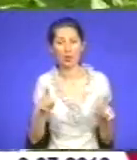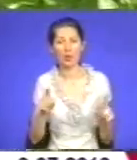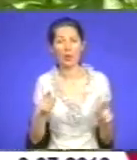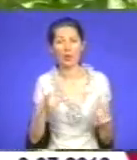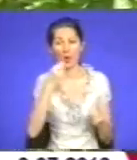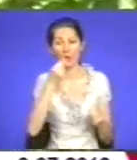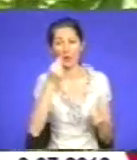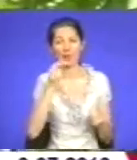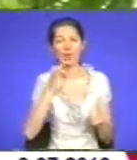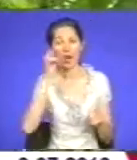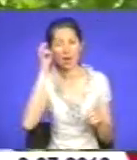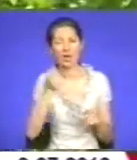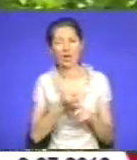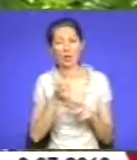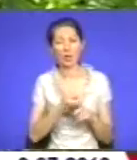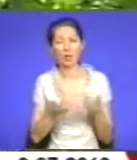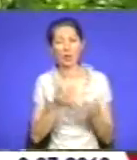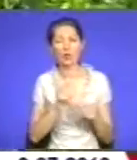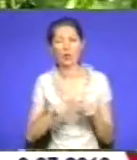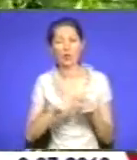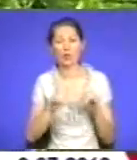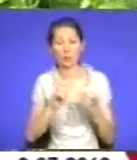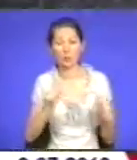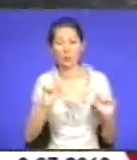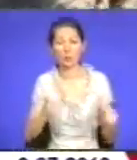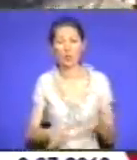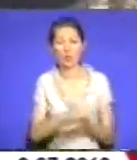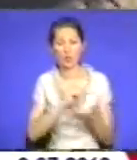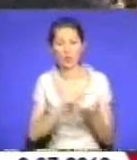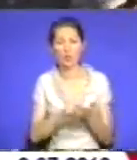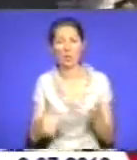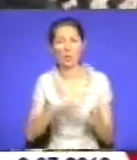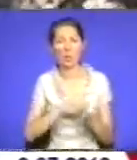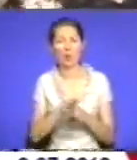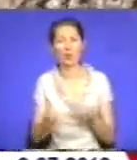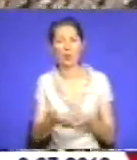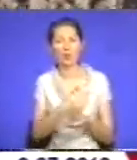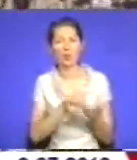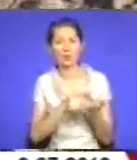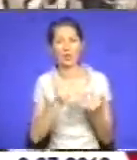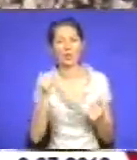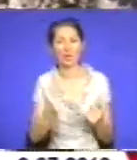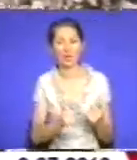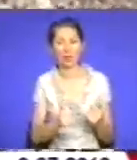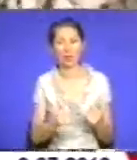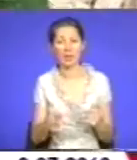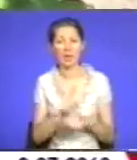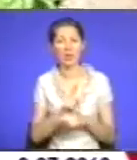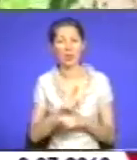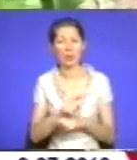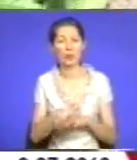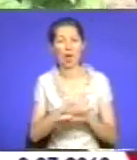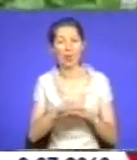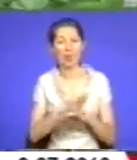Якщо шкідник добре розмножився, то може знищити цілий урожай за кілька тижнів. На Тернопільщині масово вирощують картоплю